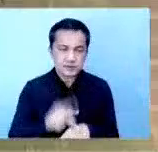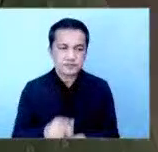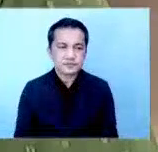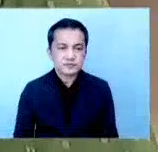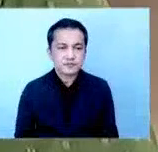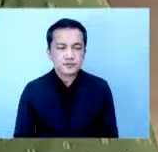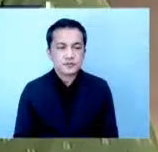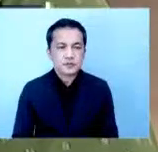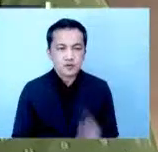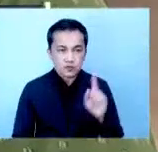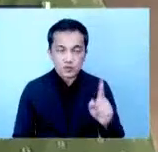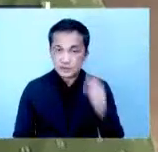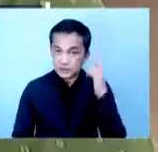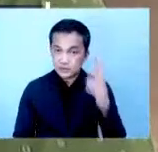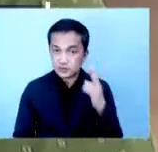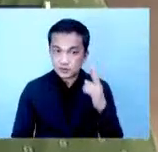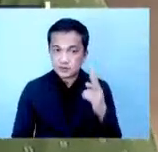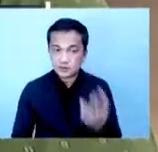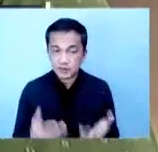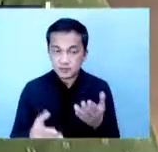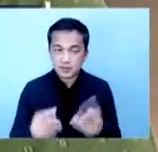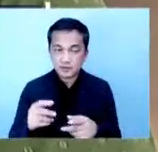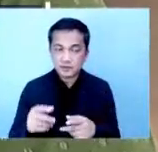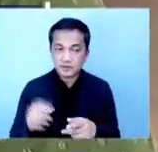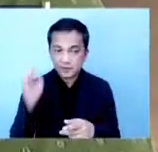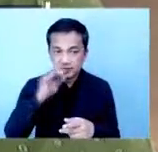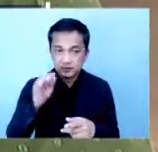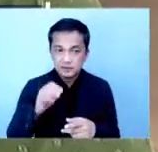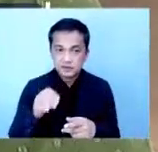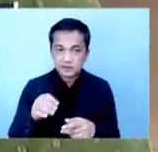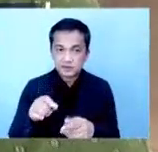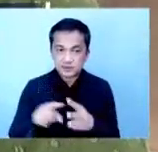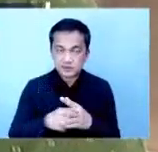possible reason is baka ang ating kababayan simula nung nag-call tayo ng